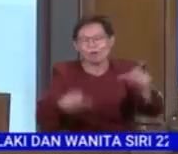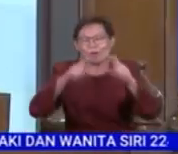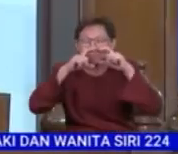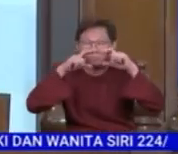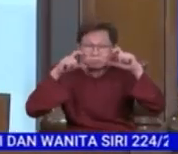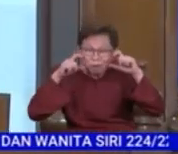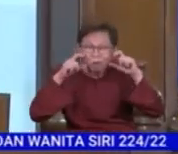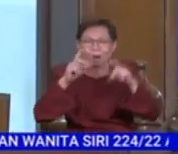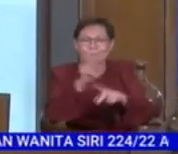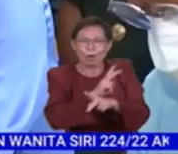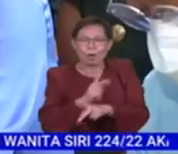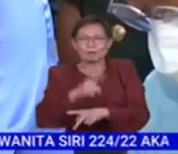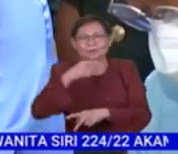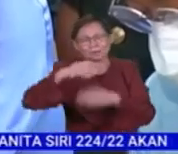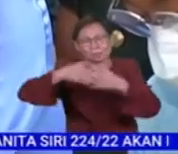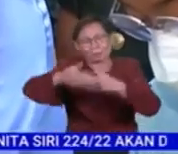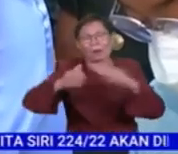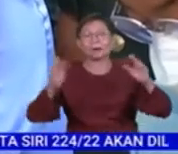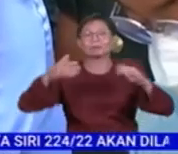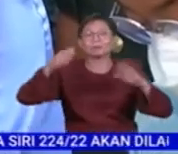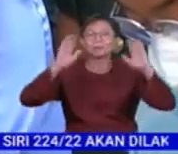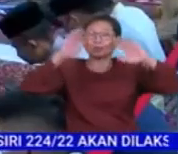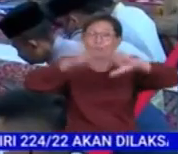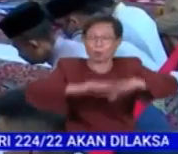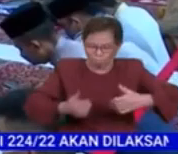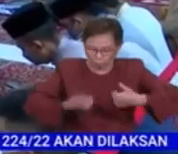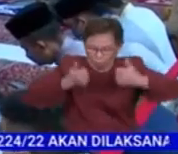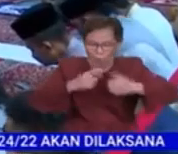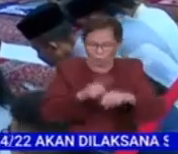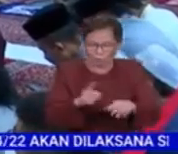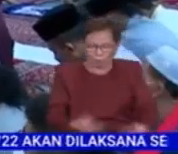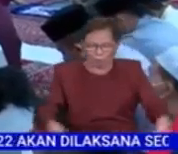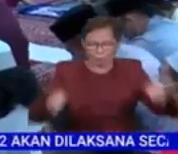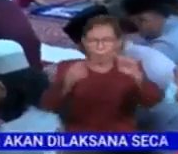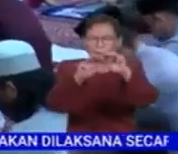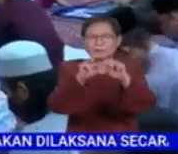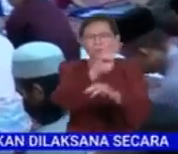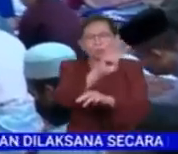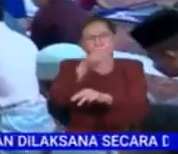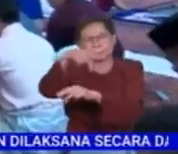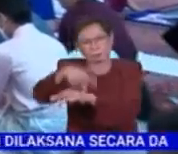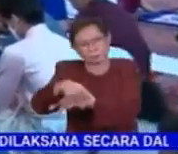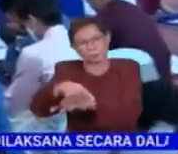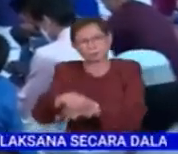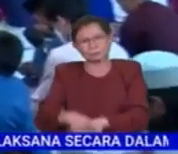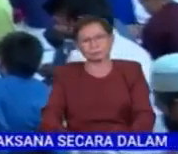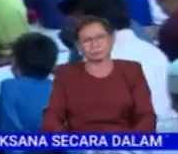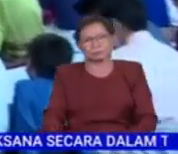Beliau berkata demikian selepas solat sunat Aidilfitri di Masjid Wilayah Persekutuan.